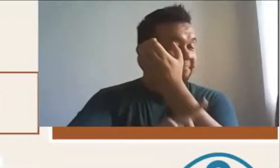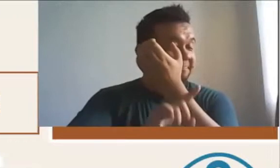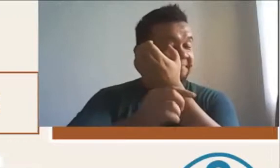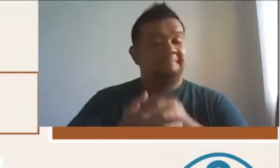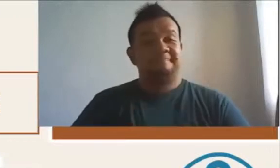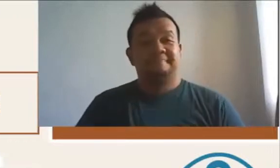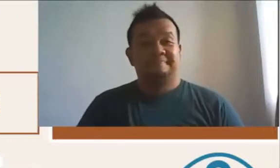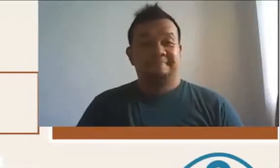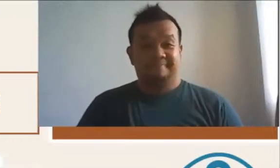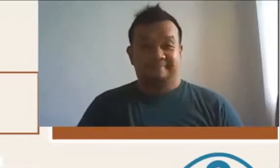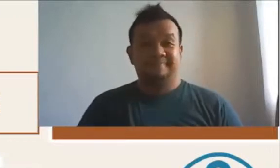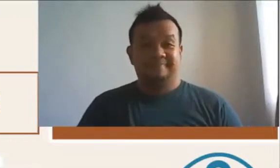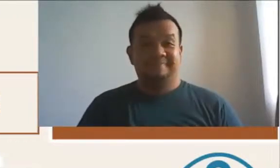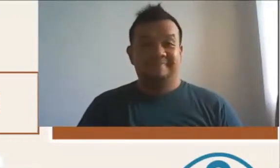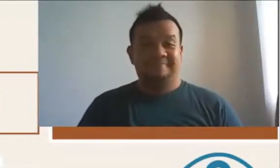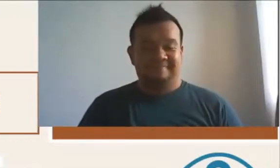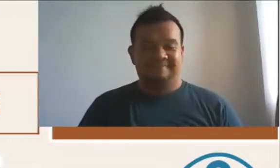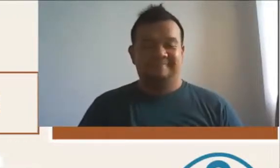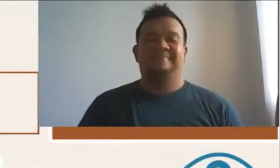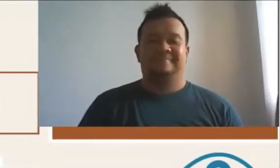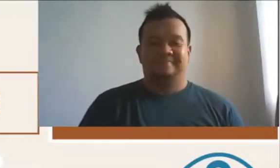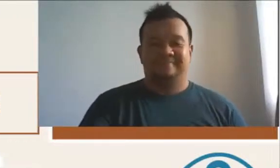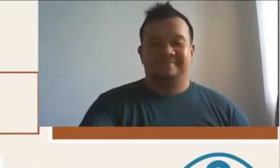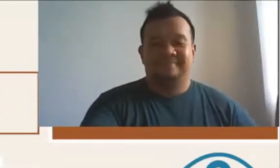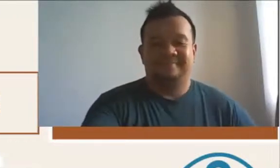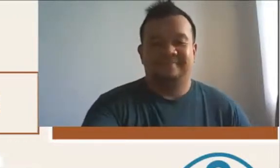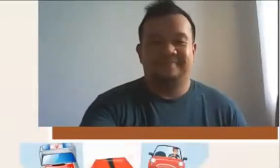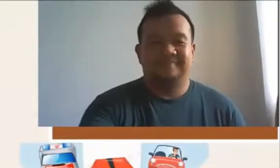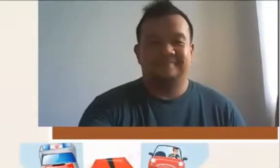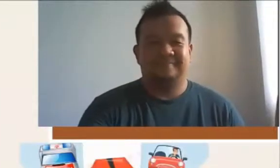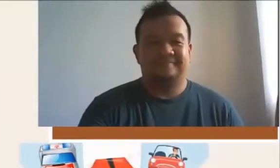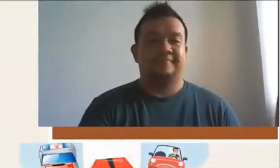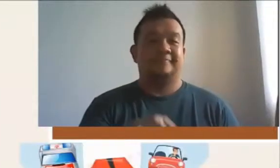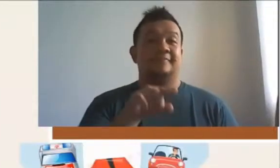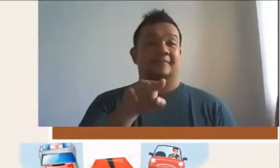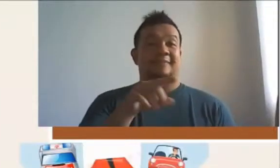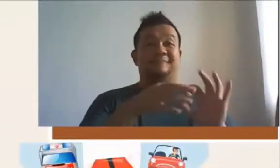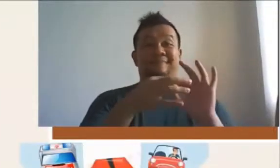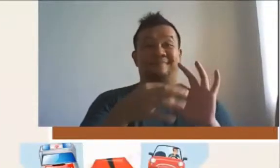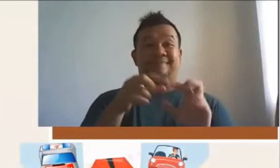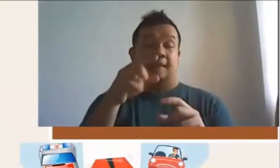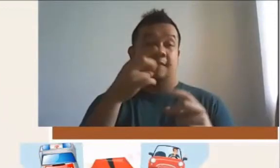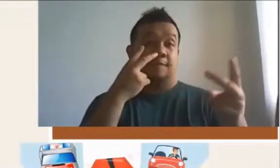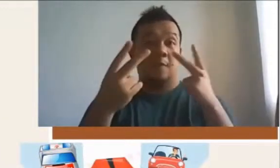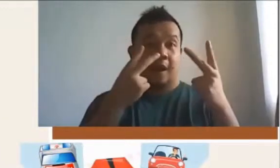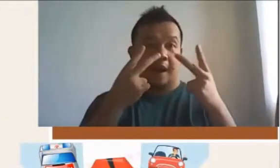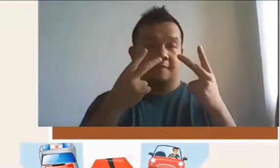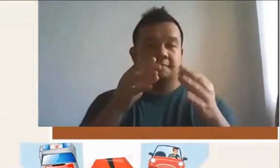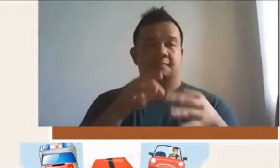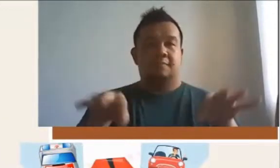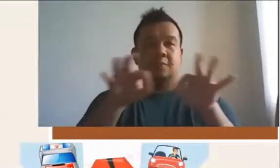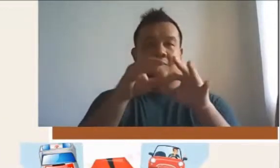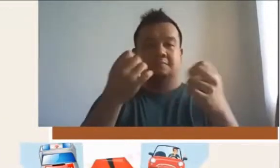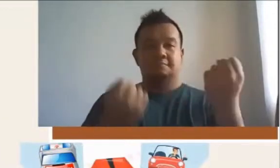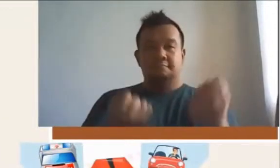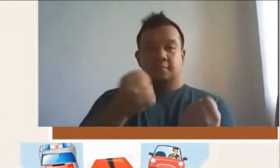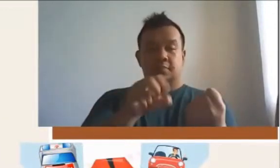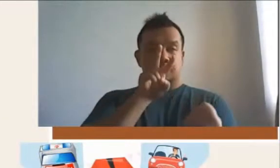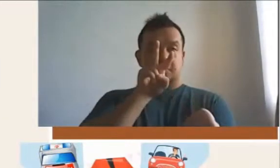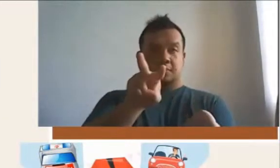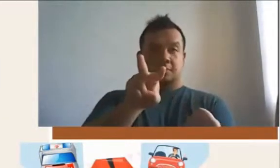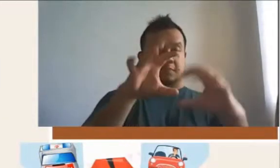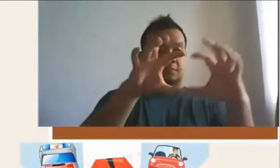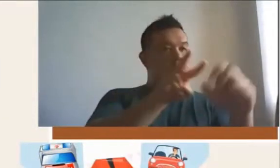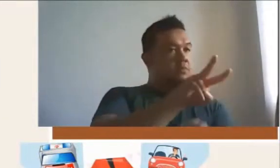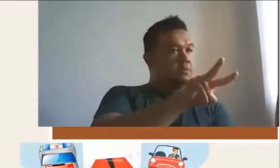Okay, next. Ito nga, just to prove yung point na very visual, we utilize our eyes in terms of driving.